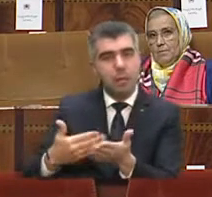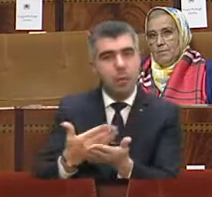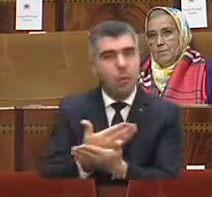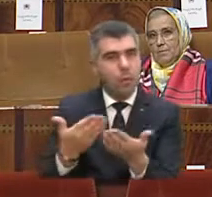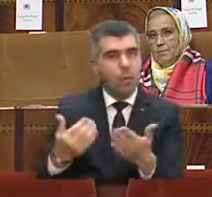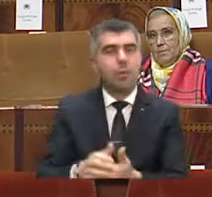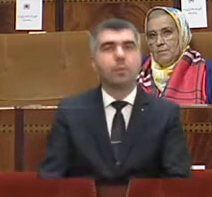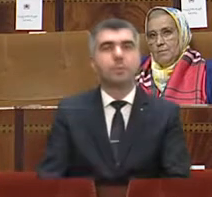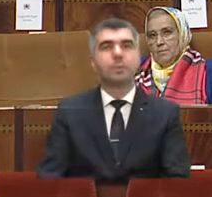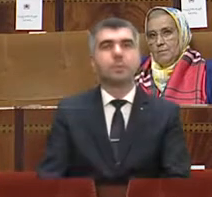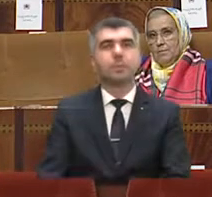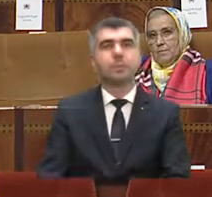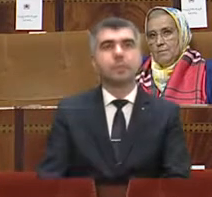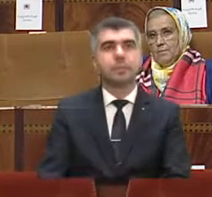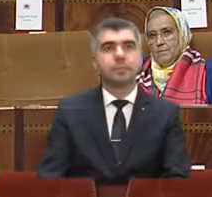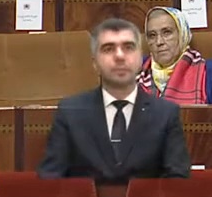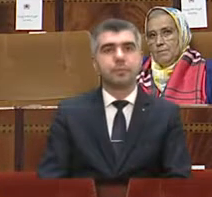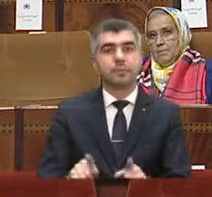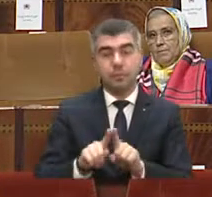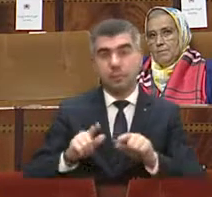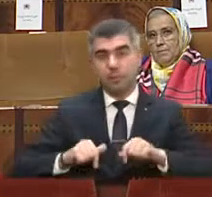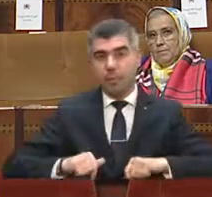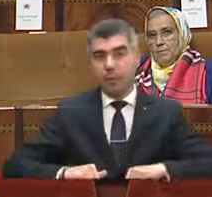برمته. سيد الوزير،